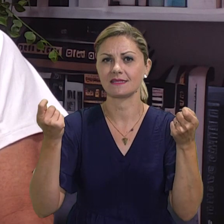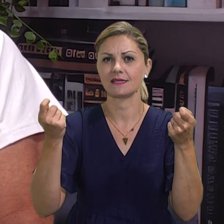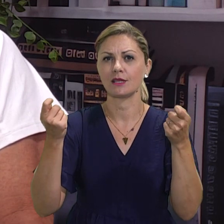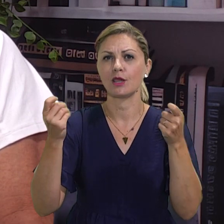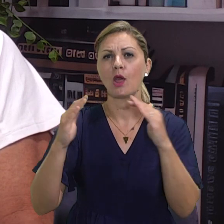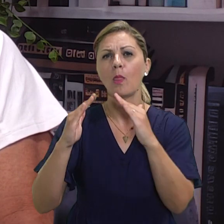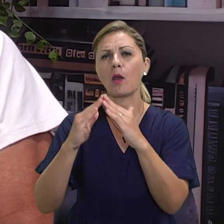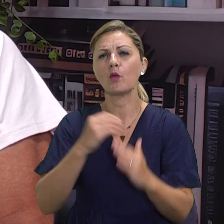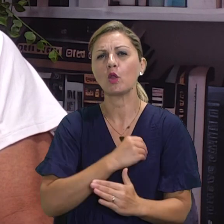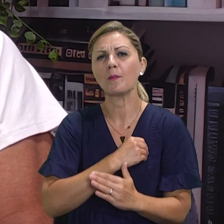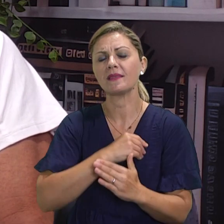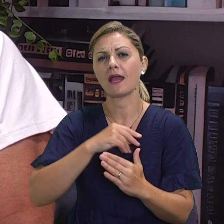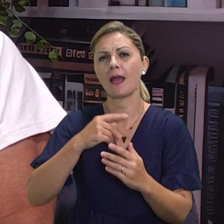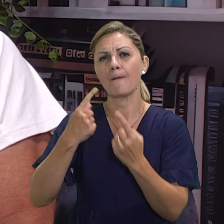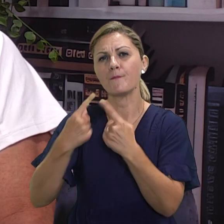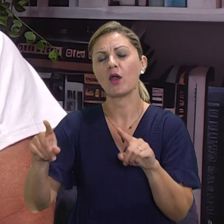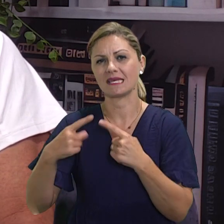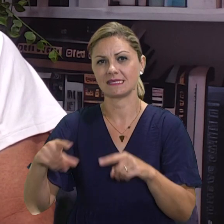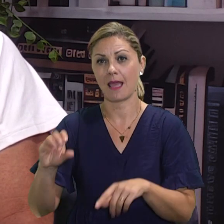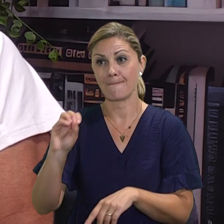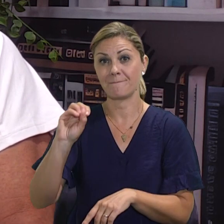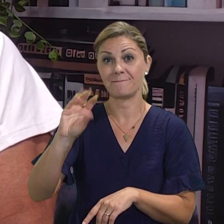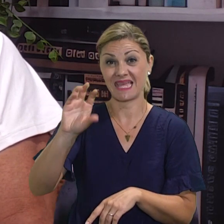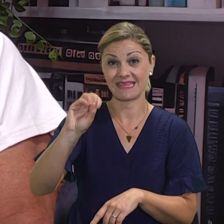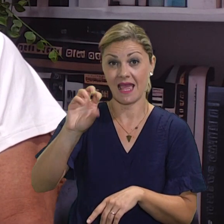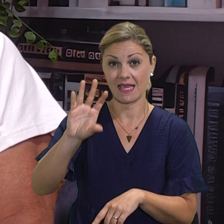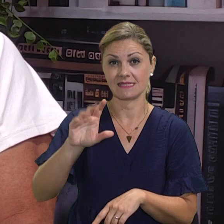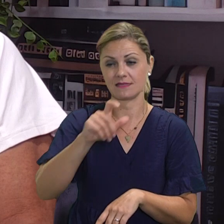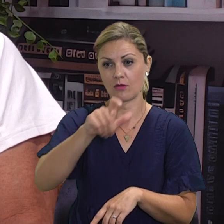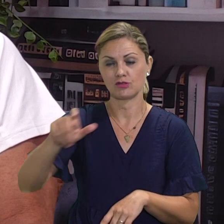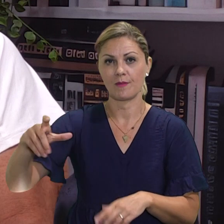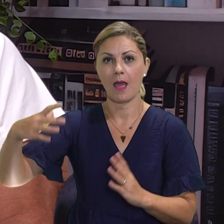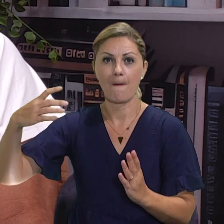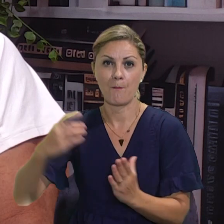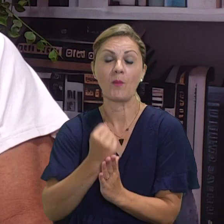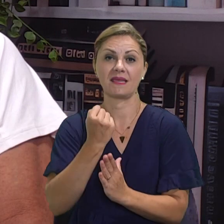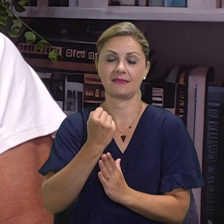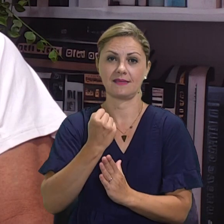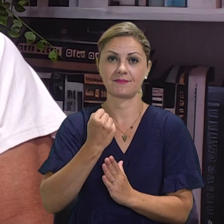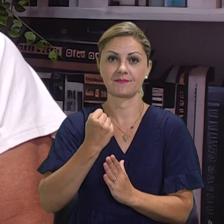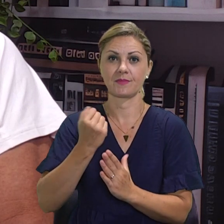baš te domoljubne poezije, gdje je 15 pobjednika u 15 godina